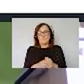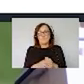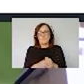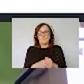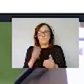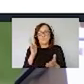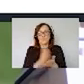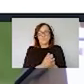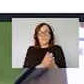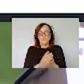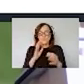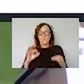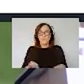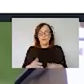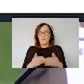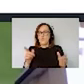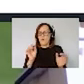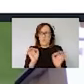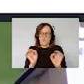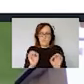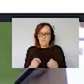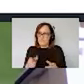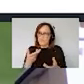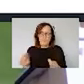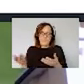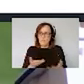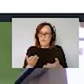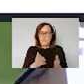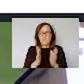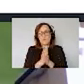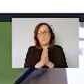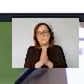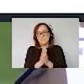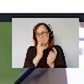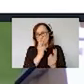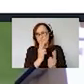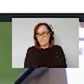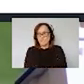już Państwa, to okropne, ale już Państwa nie zaproszę. Proszę dać znać, że Państwo widzicie.